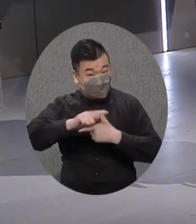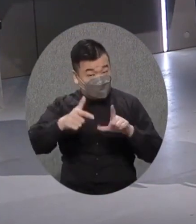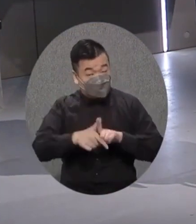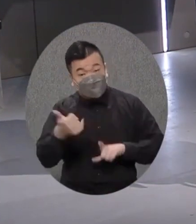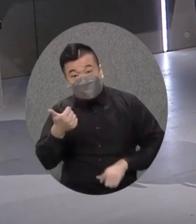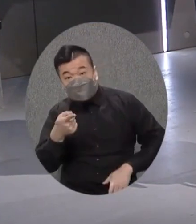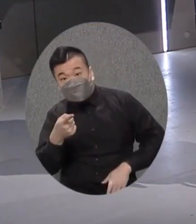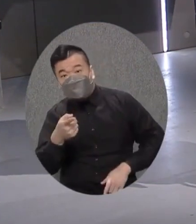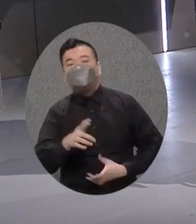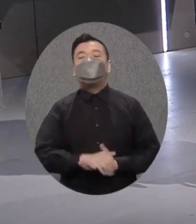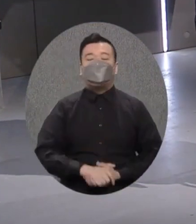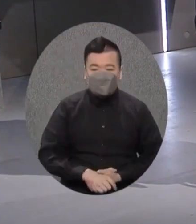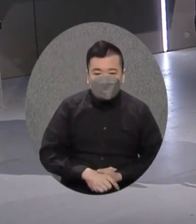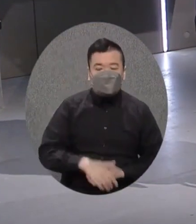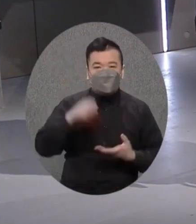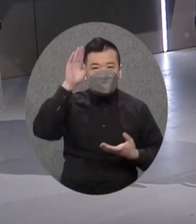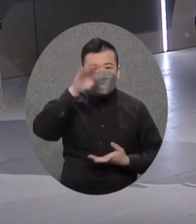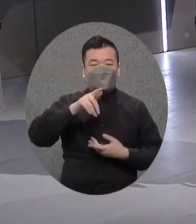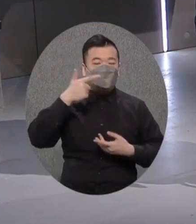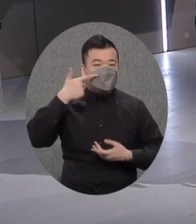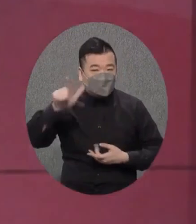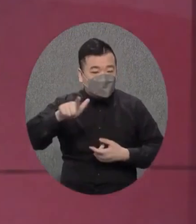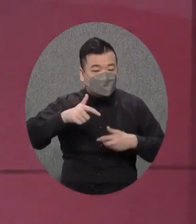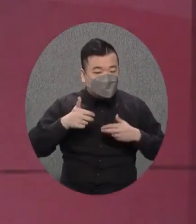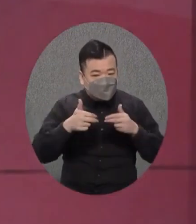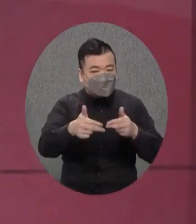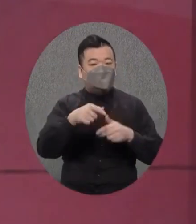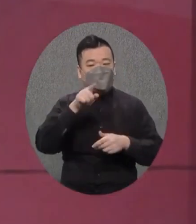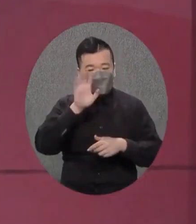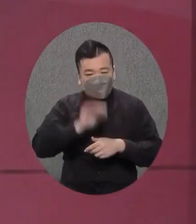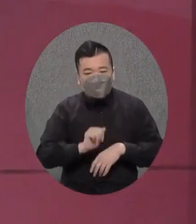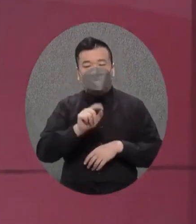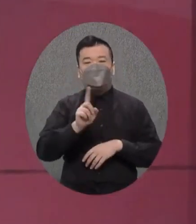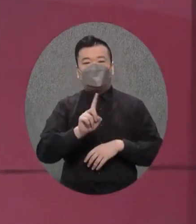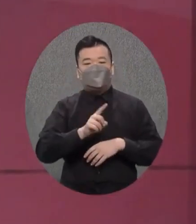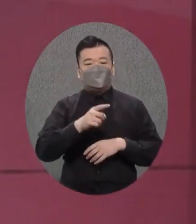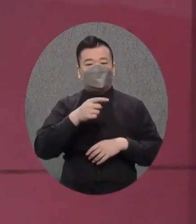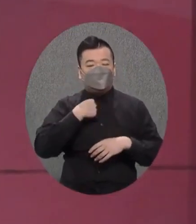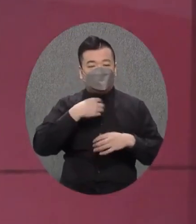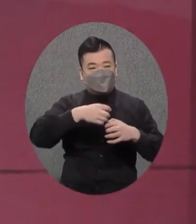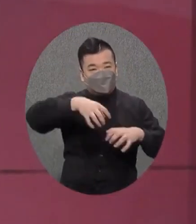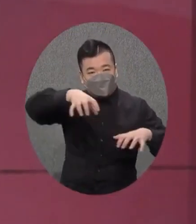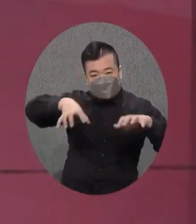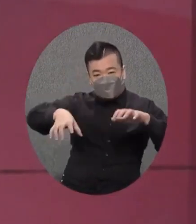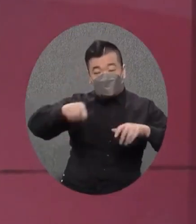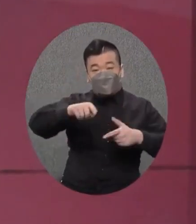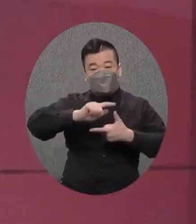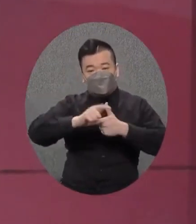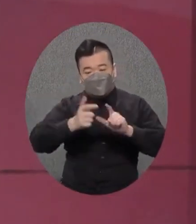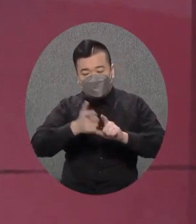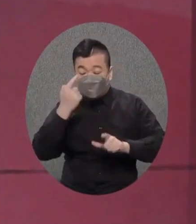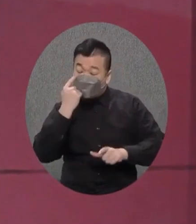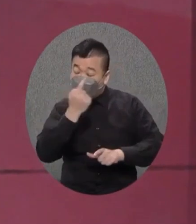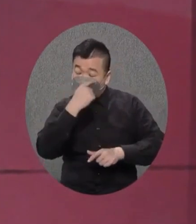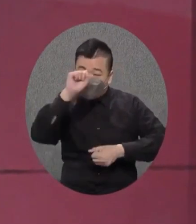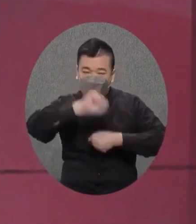來的？ 我想接下來的新發展裡面是有一個很具象 的視覺的